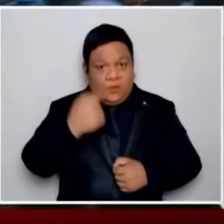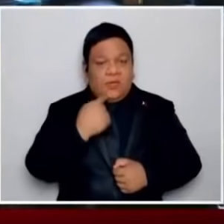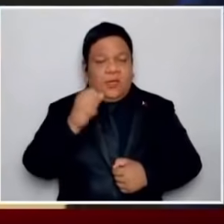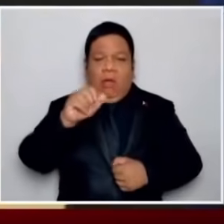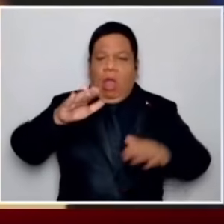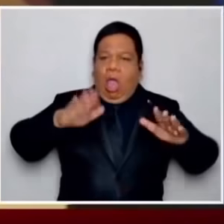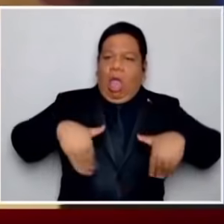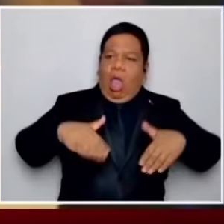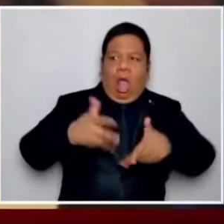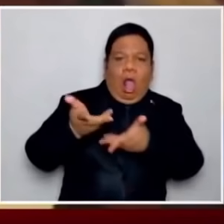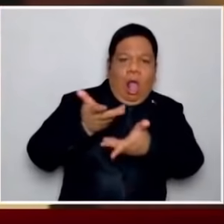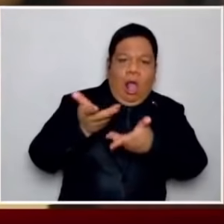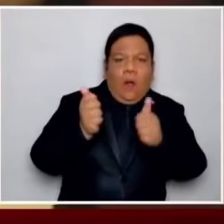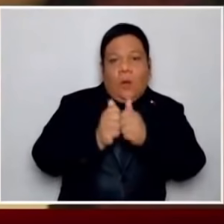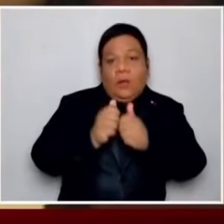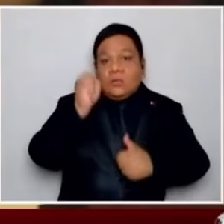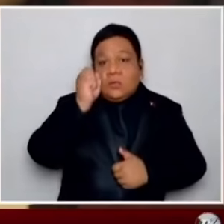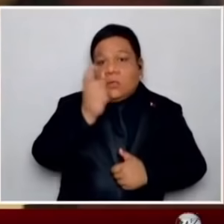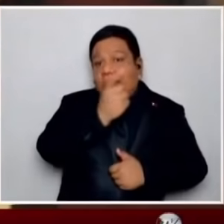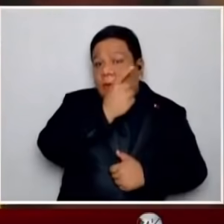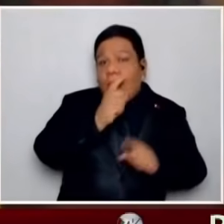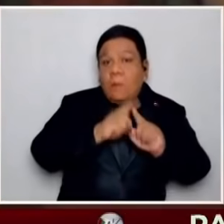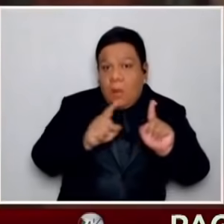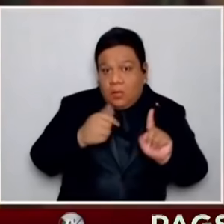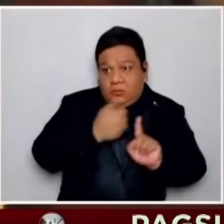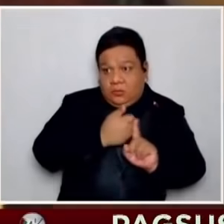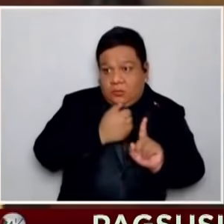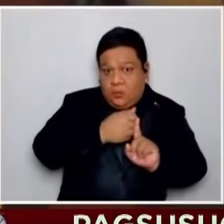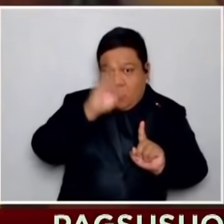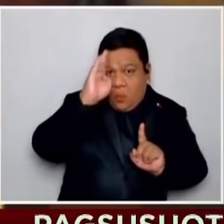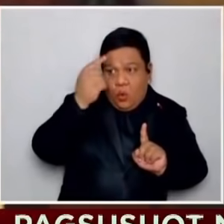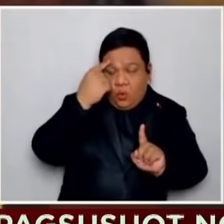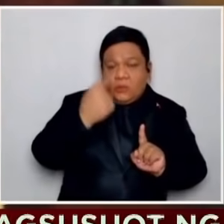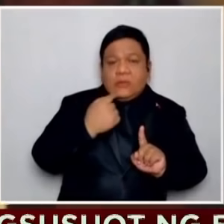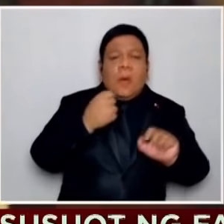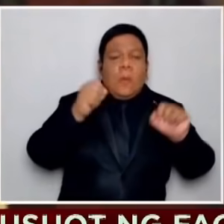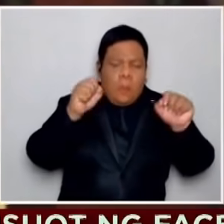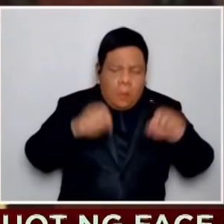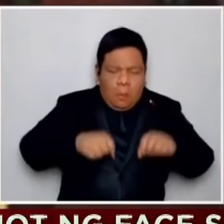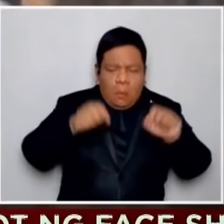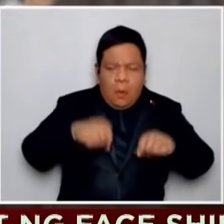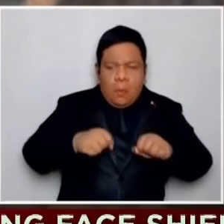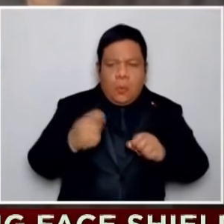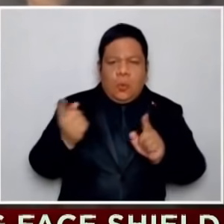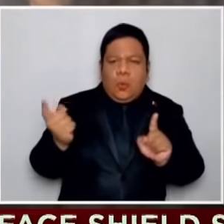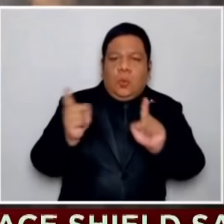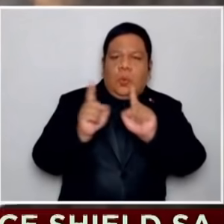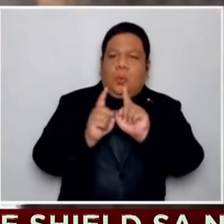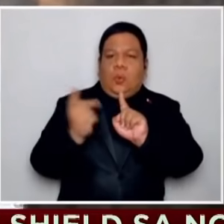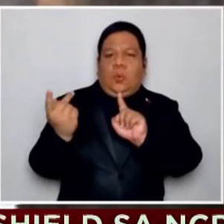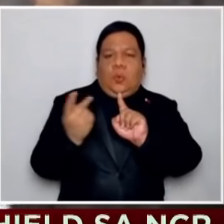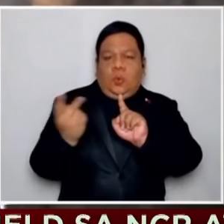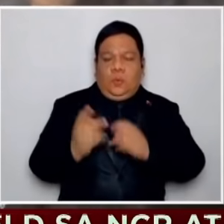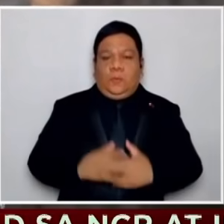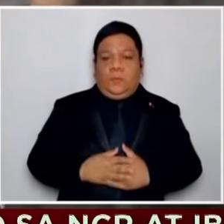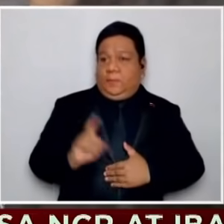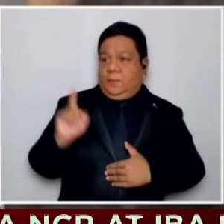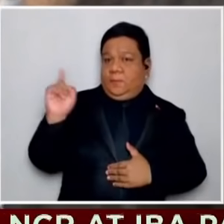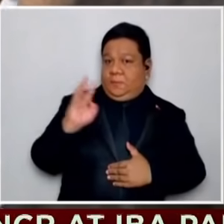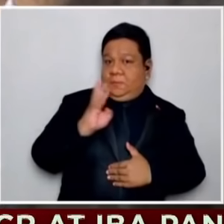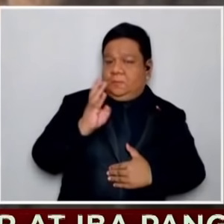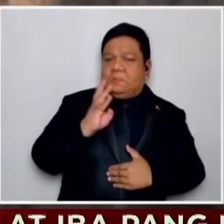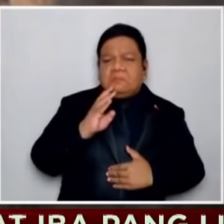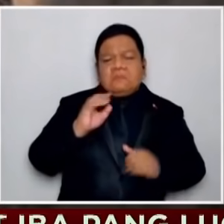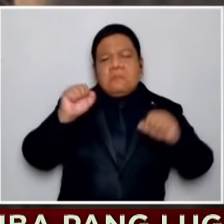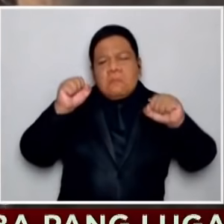Sara, pero nagpahiwatig ang senador na posibleng mangyari pa rin ang tandem nilang dalawa. So, hindi pong nalalayo yan, ngunit